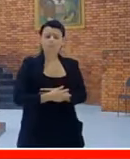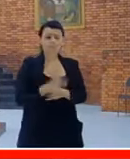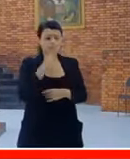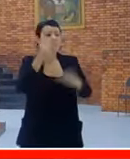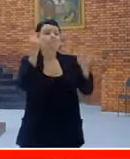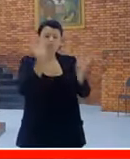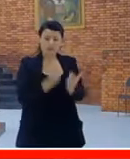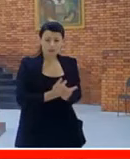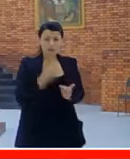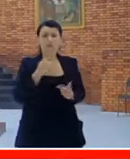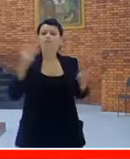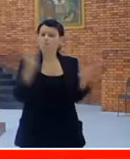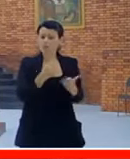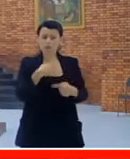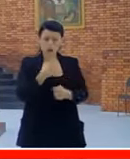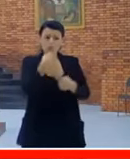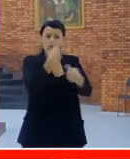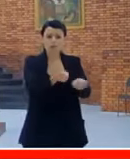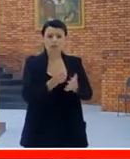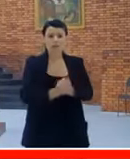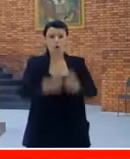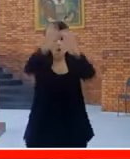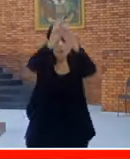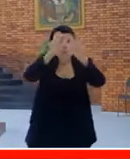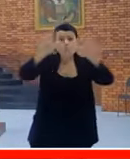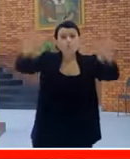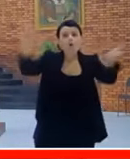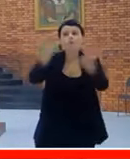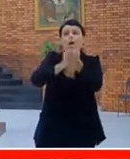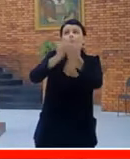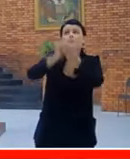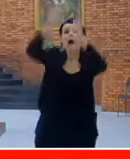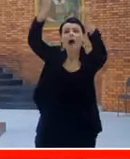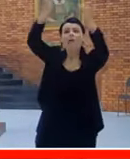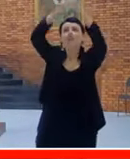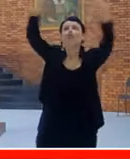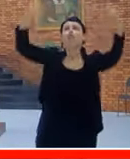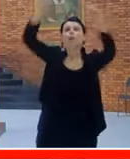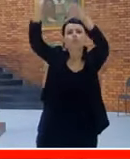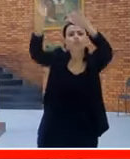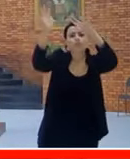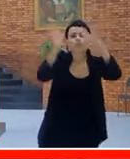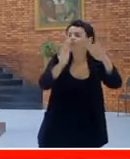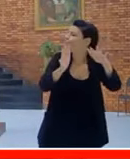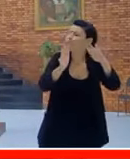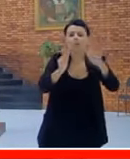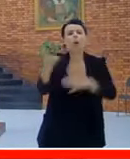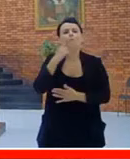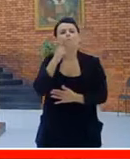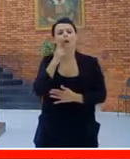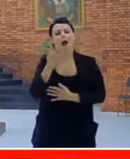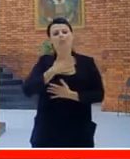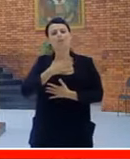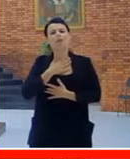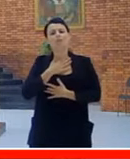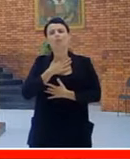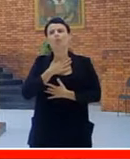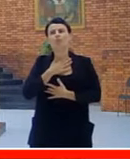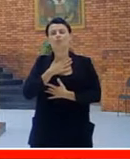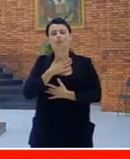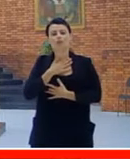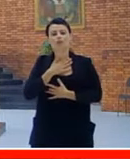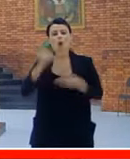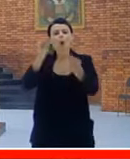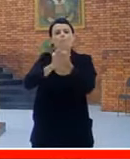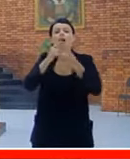in verità io vi dico, non è Mosè che vi ha dato il pane dal cielo, ma è il Padre mio che vi dà il pane dal cielo,